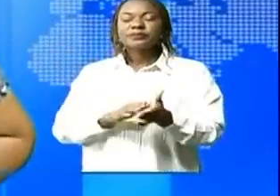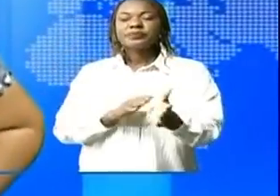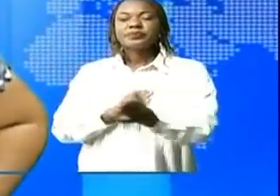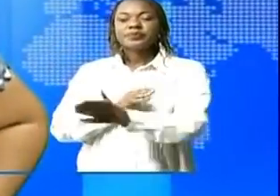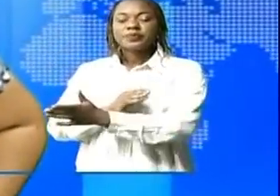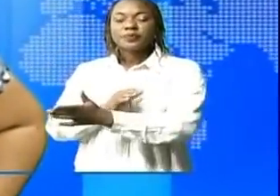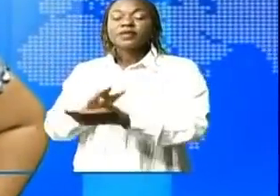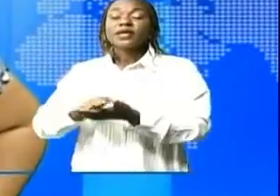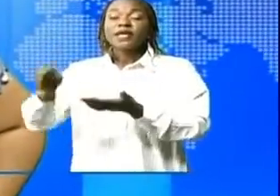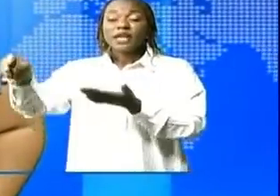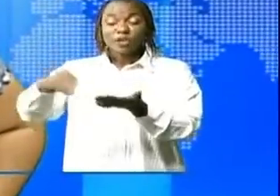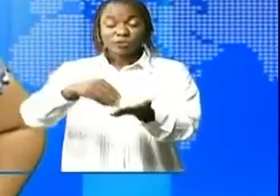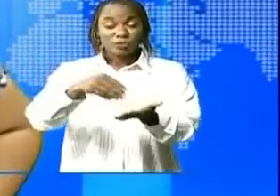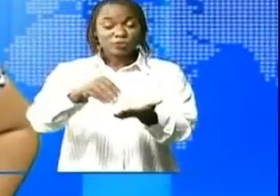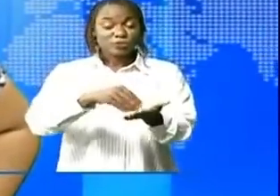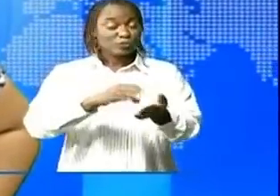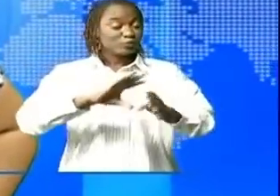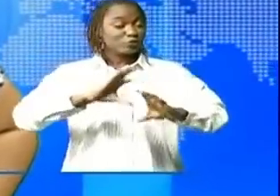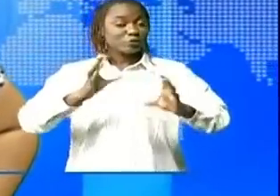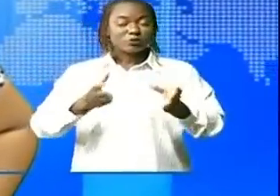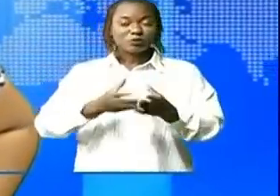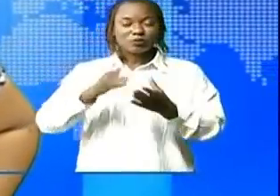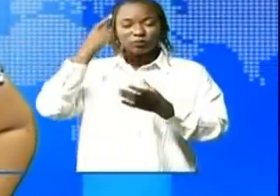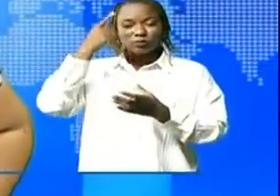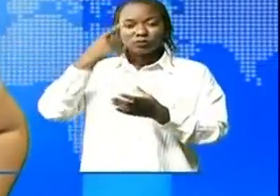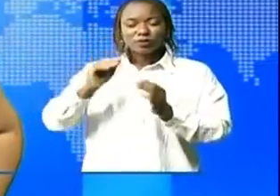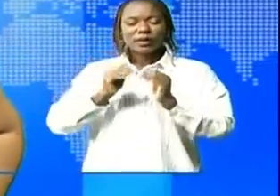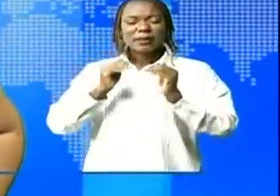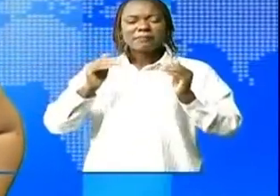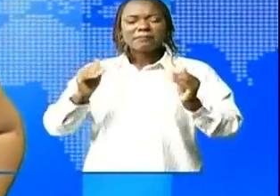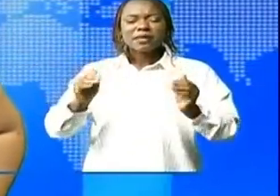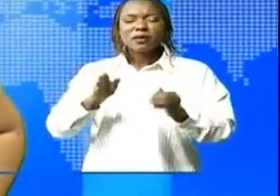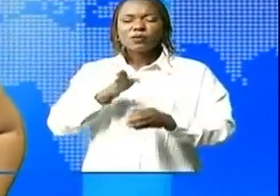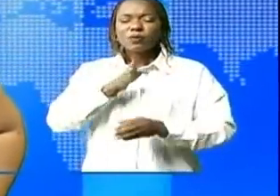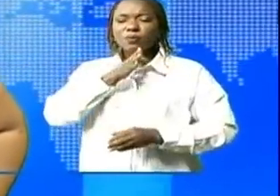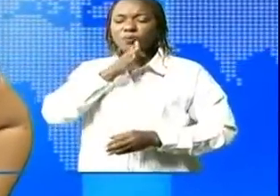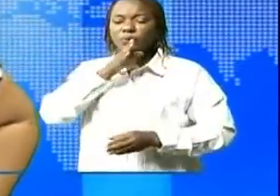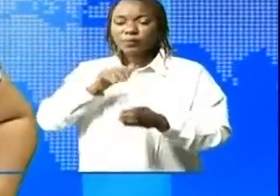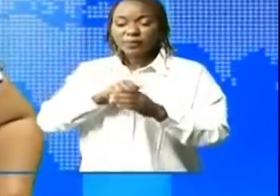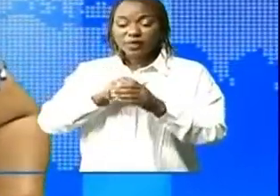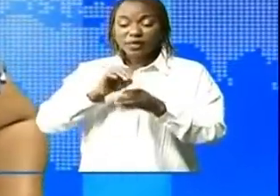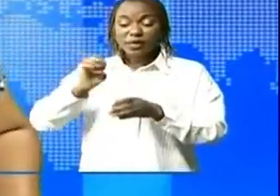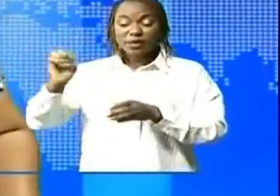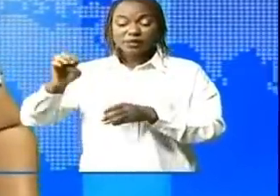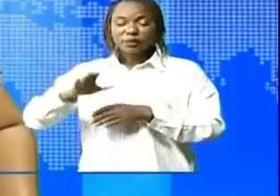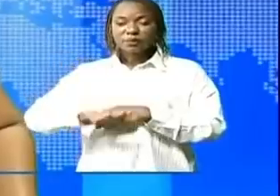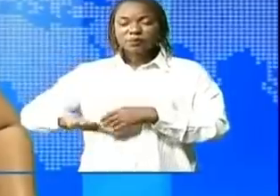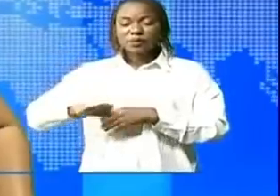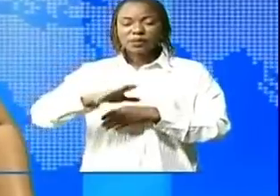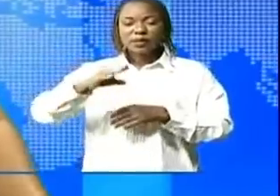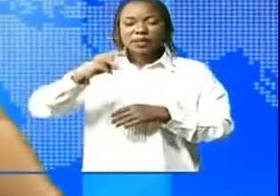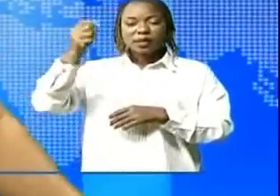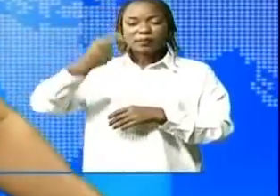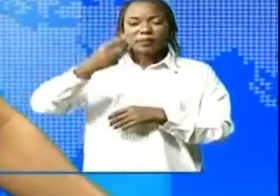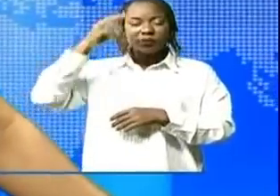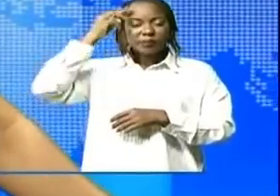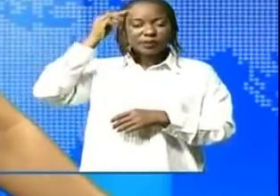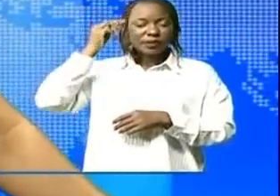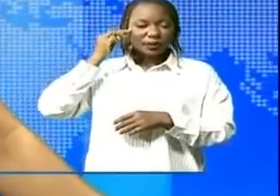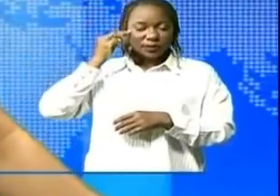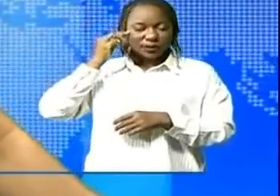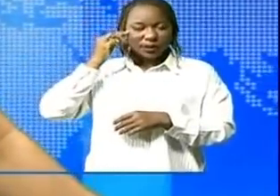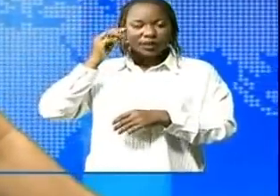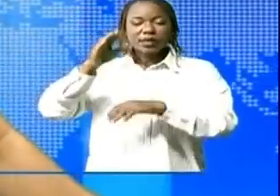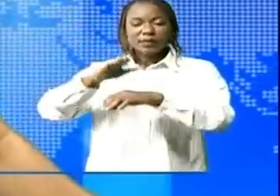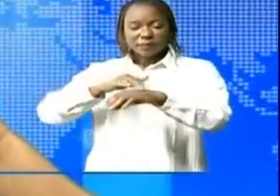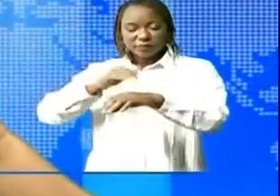La contribution de tous dans l'avènement d'une paix durable dans la province de l'Ituri, le Premier ministre Jean-Michel Samalou Kondé a réuni les